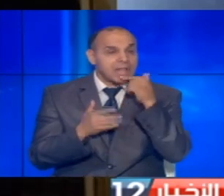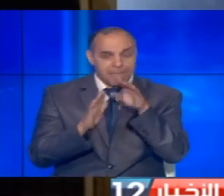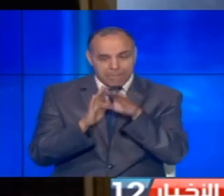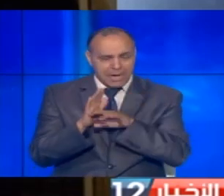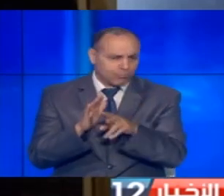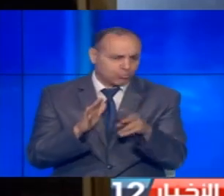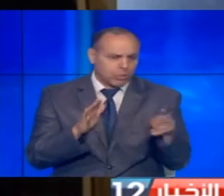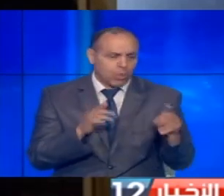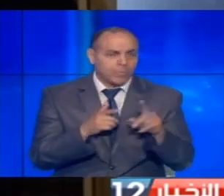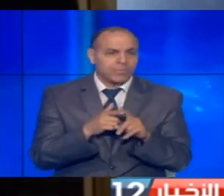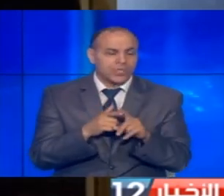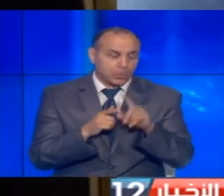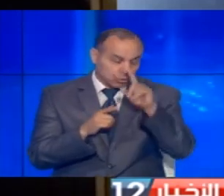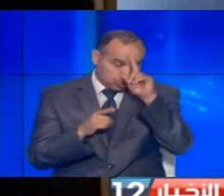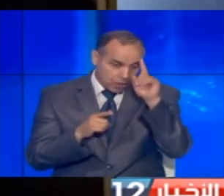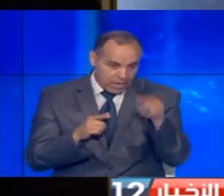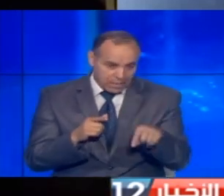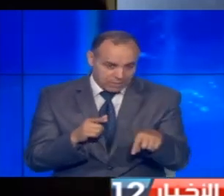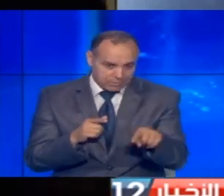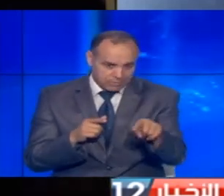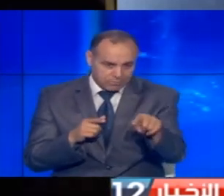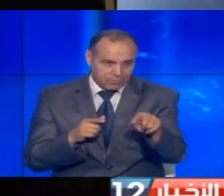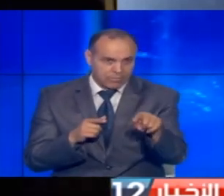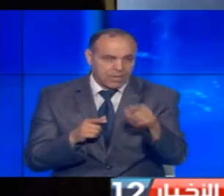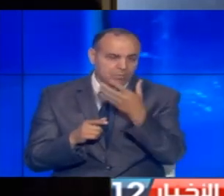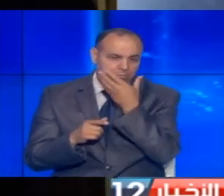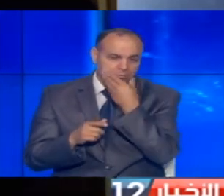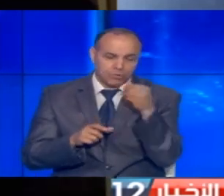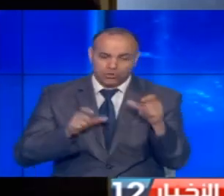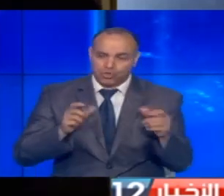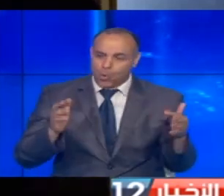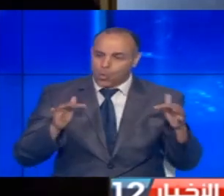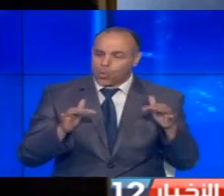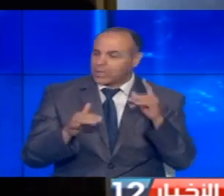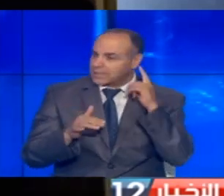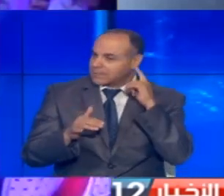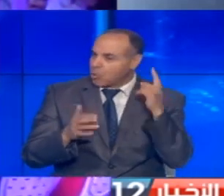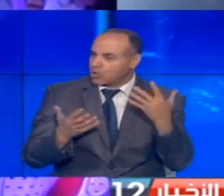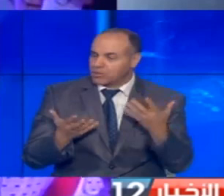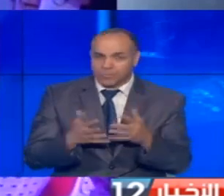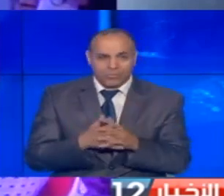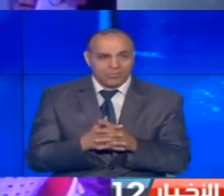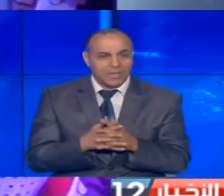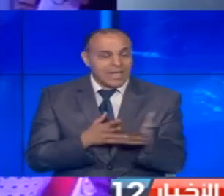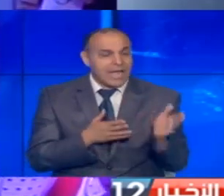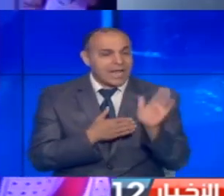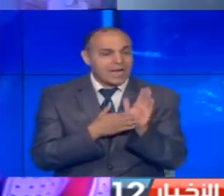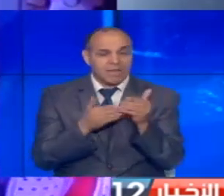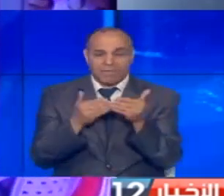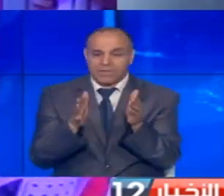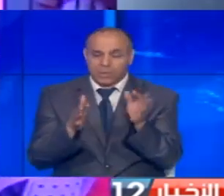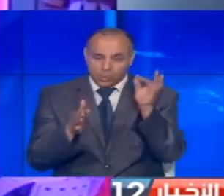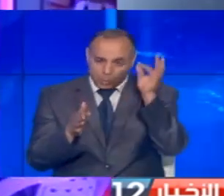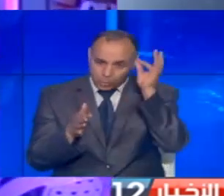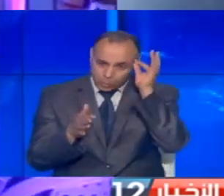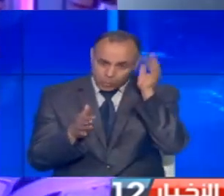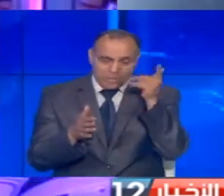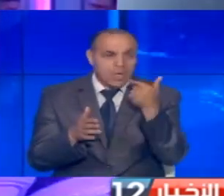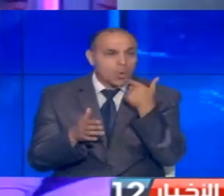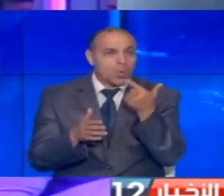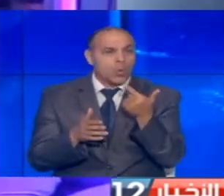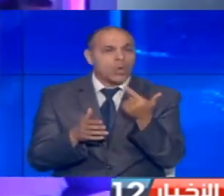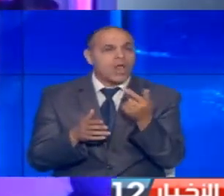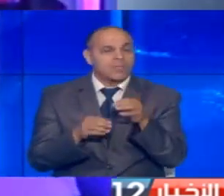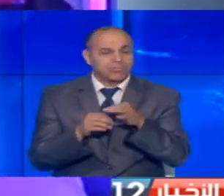متنوع، إن شاء الله هنا الإعجاب المستمعين والحاضرين. العرض الافتتاحي التونسي أخذ بكل